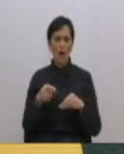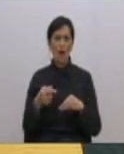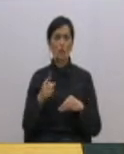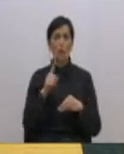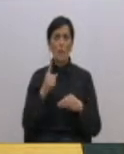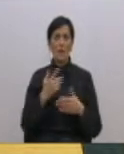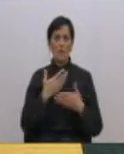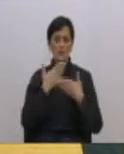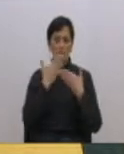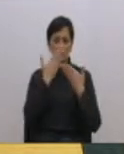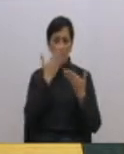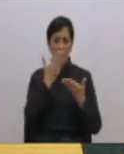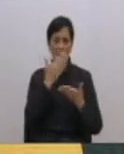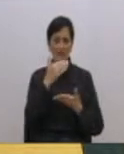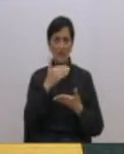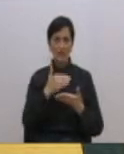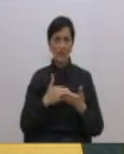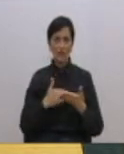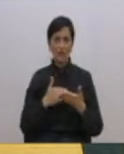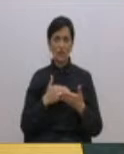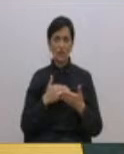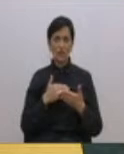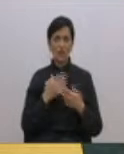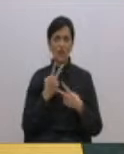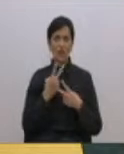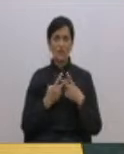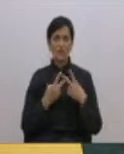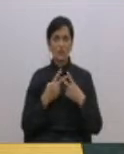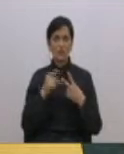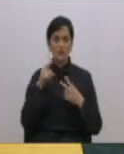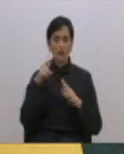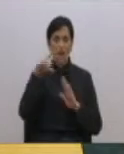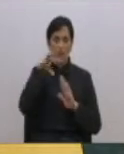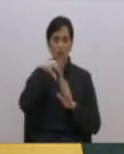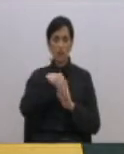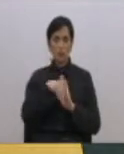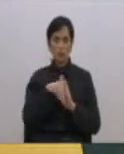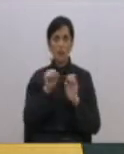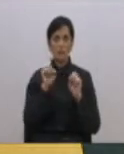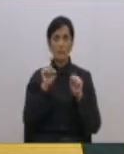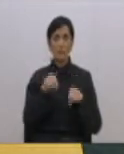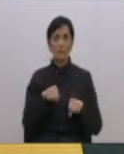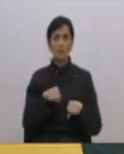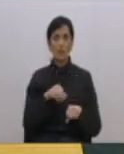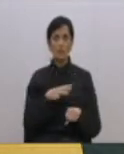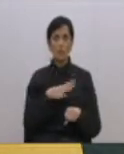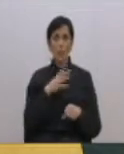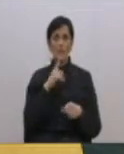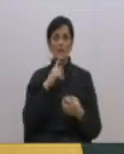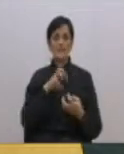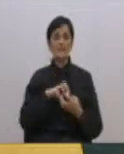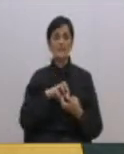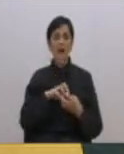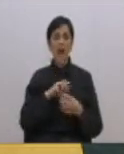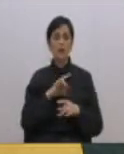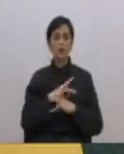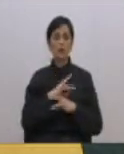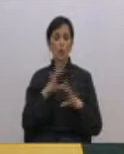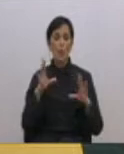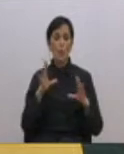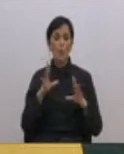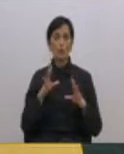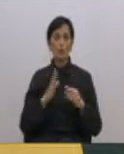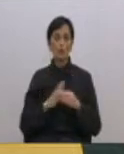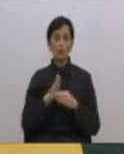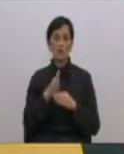წაიკითხა საშიერ აღსრულების დაწესებულებაში, რომ შესაძლებელი იყო საადგომოდ შეეტანა შესული